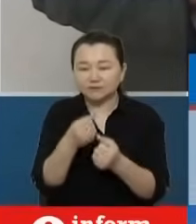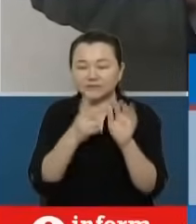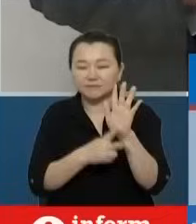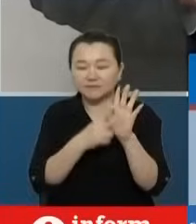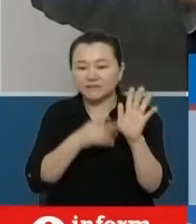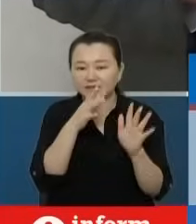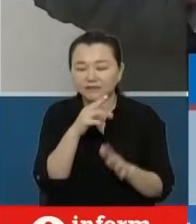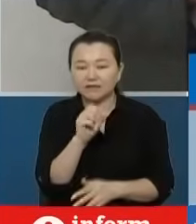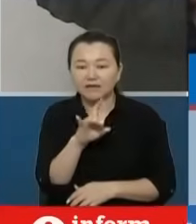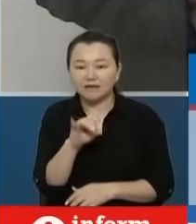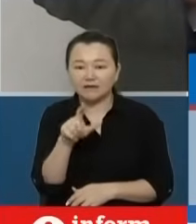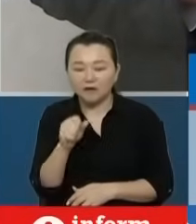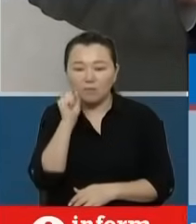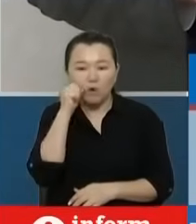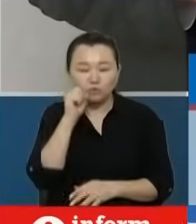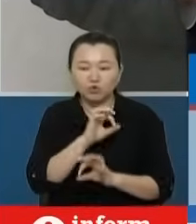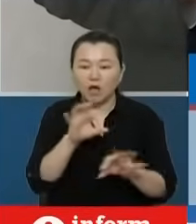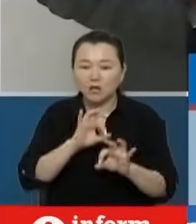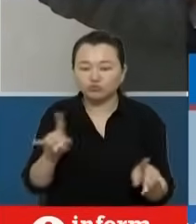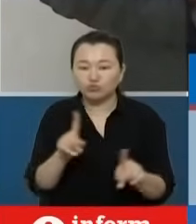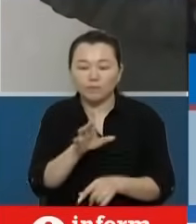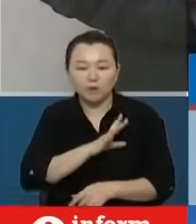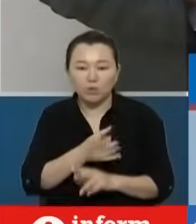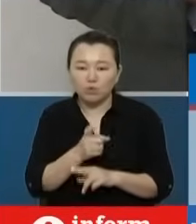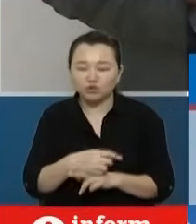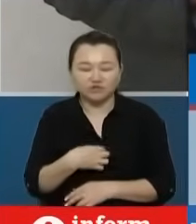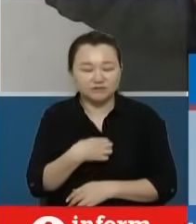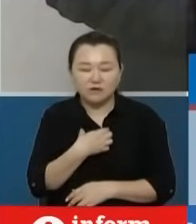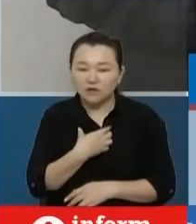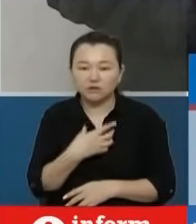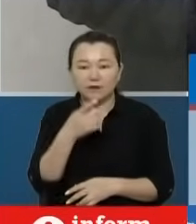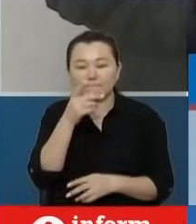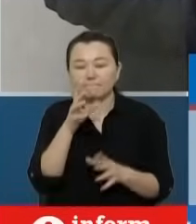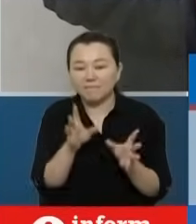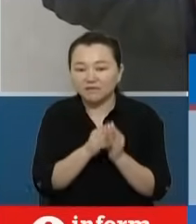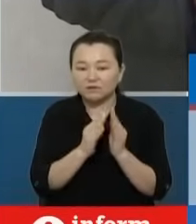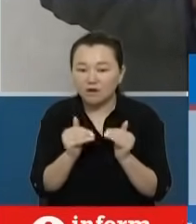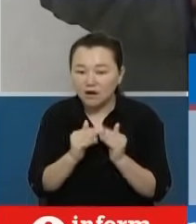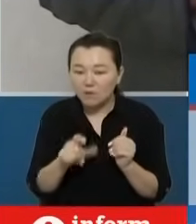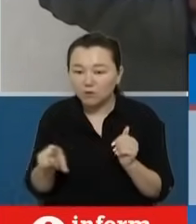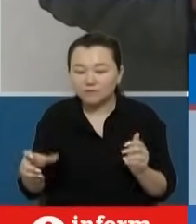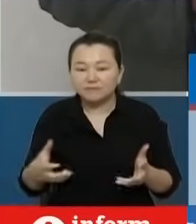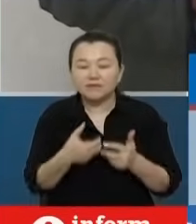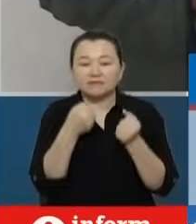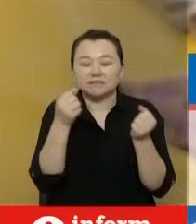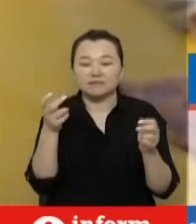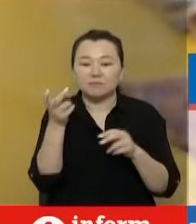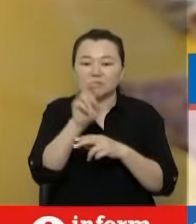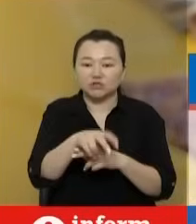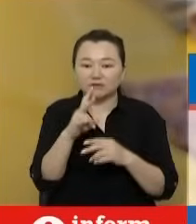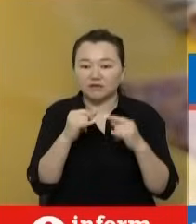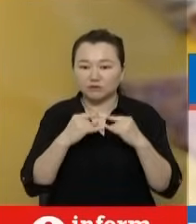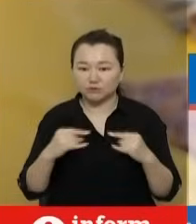70-летняя Дарига Берекенова. Бабушка рассказывает, что было очень страшно. Вместе с домочадцами она спаслась, забравшись на стол.